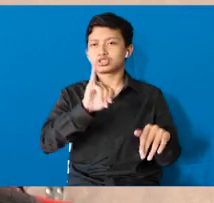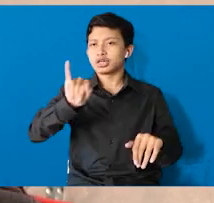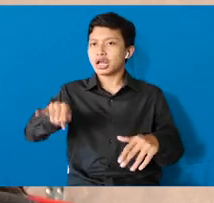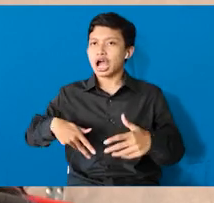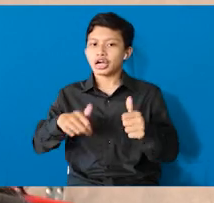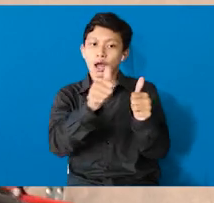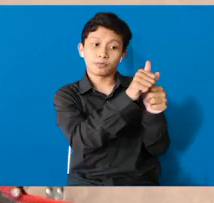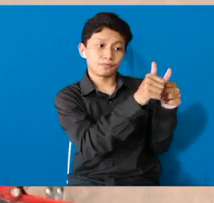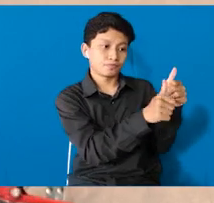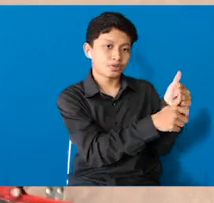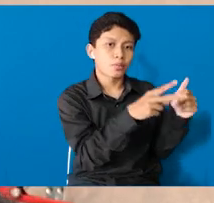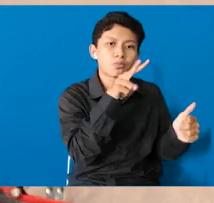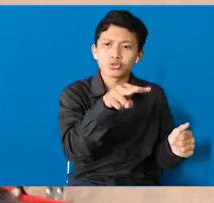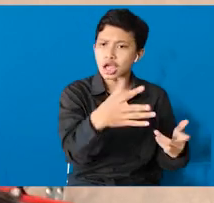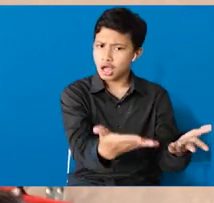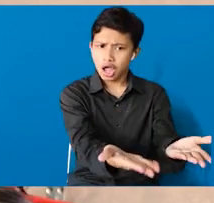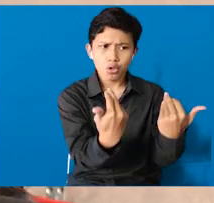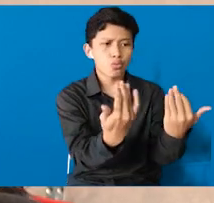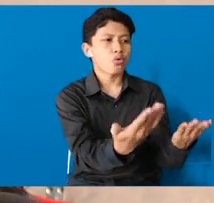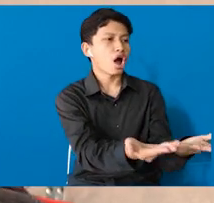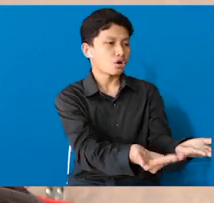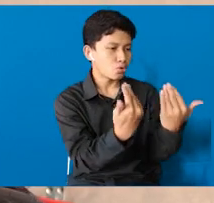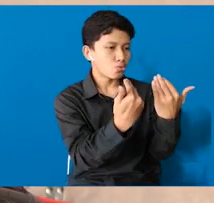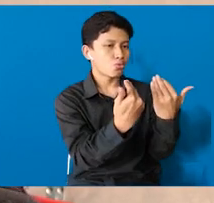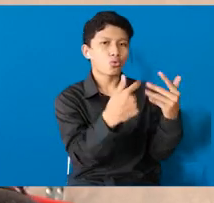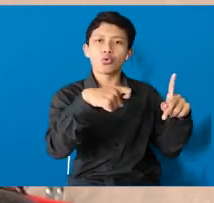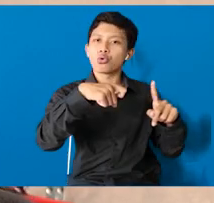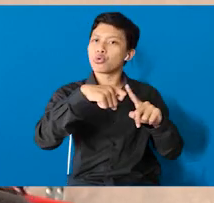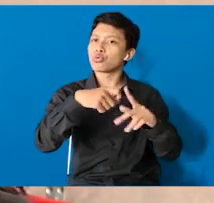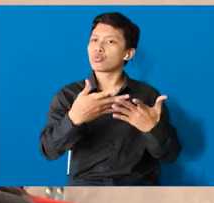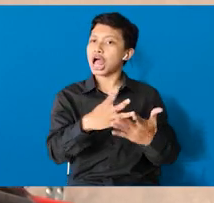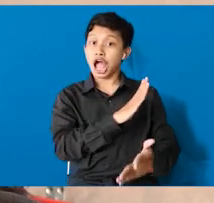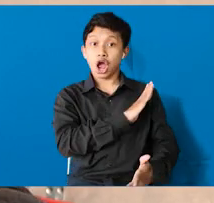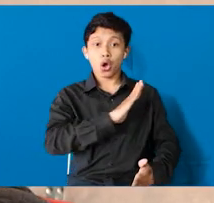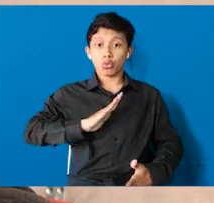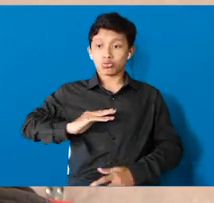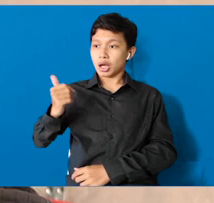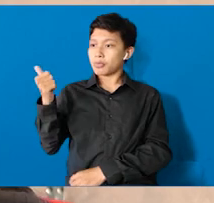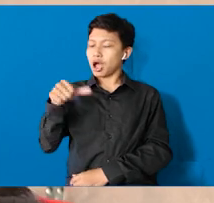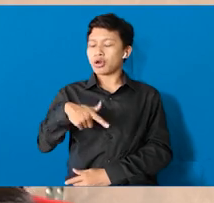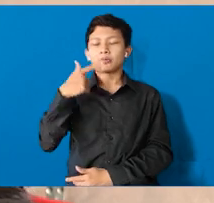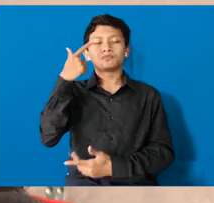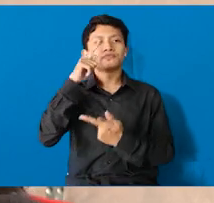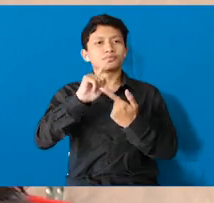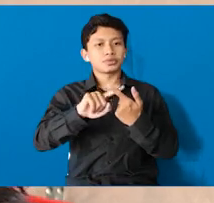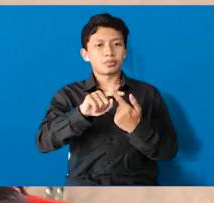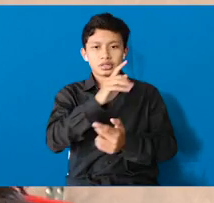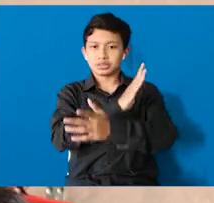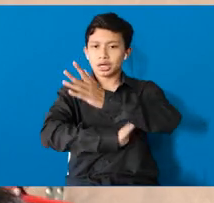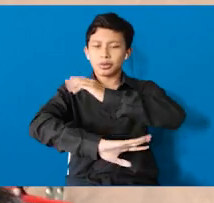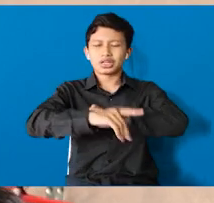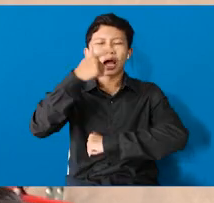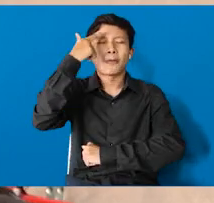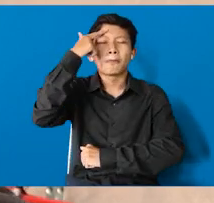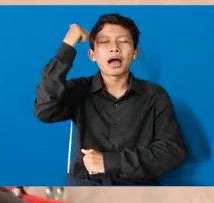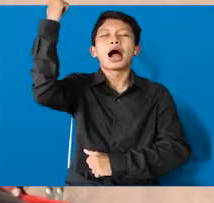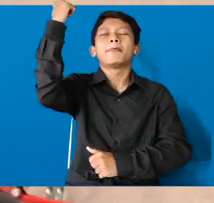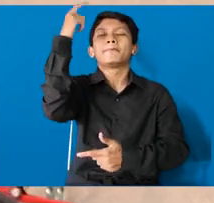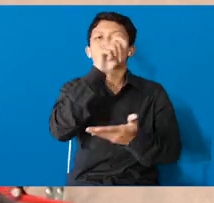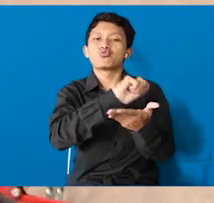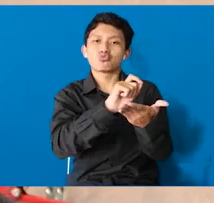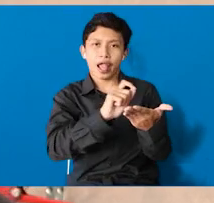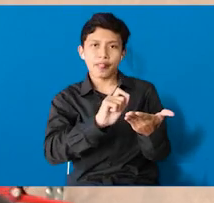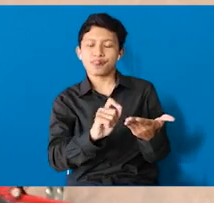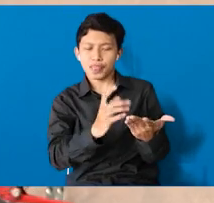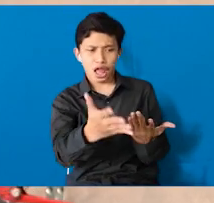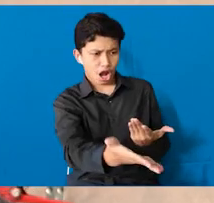nanti kita bisa menggandeng kader dan juga teman disabilitas yang sudah pandai untuk menulis dengan lengkap. Lalu